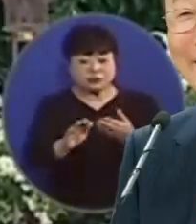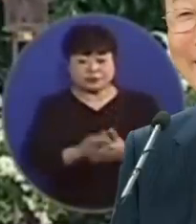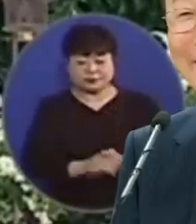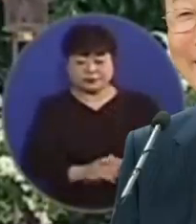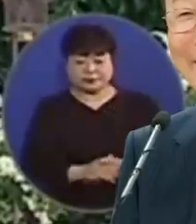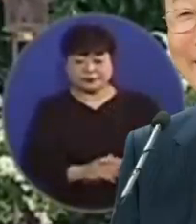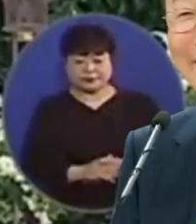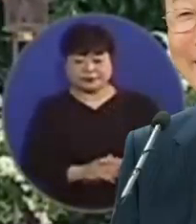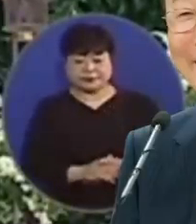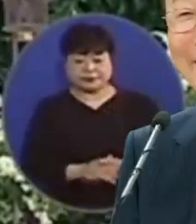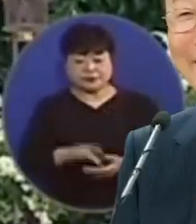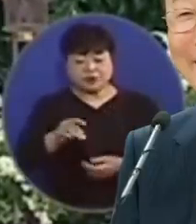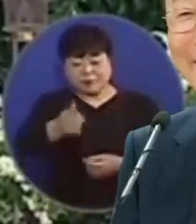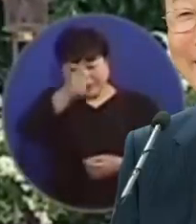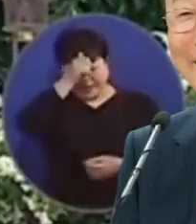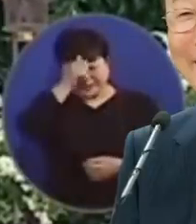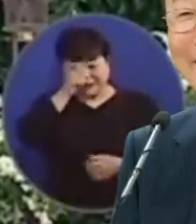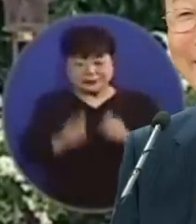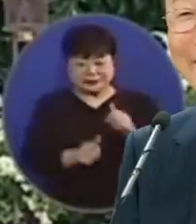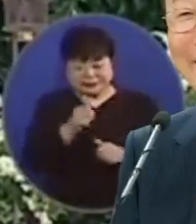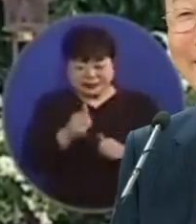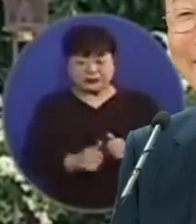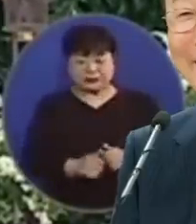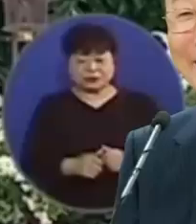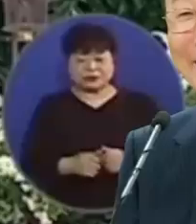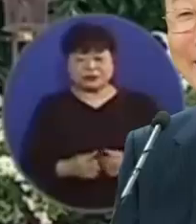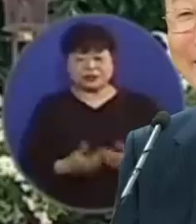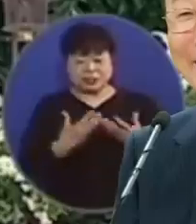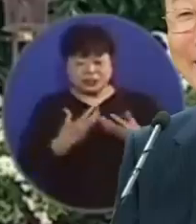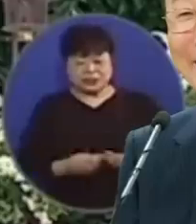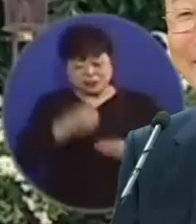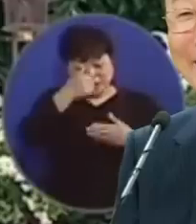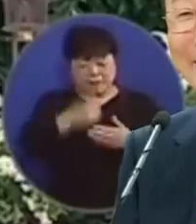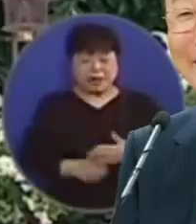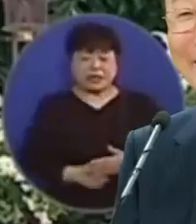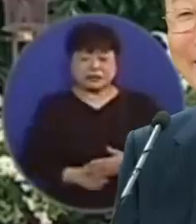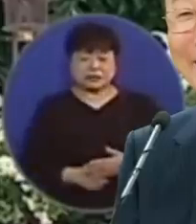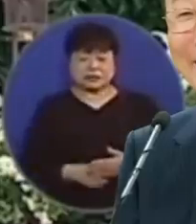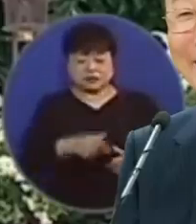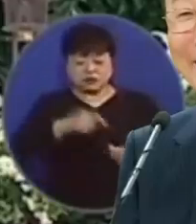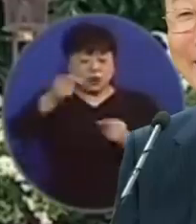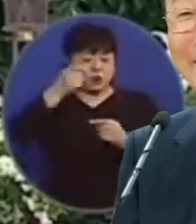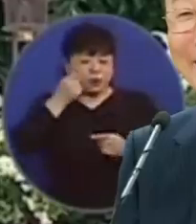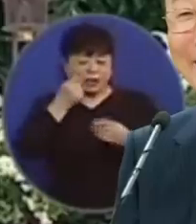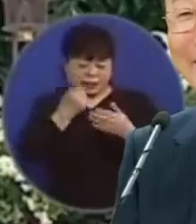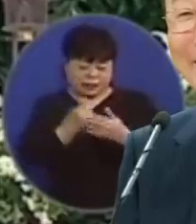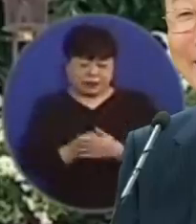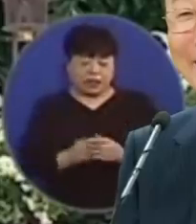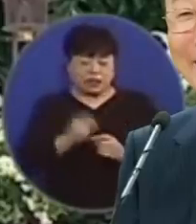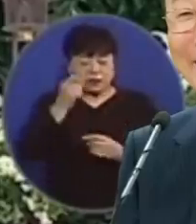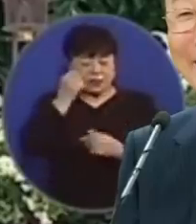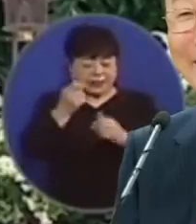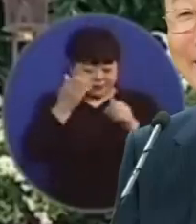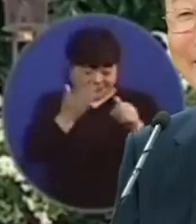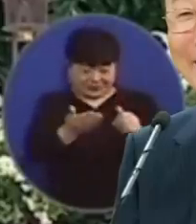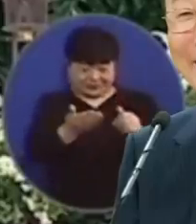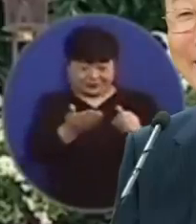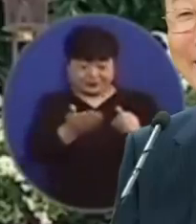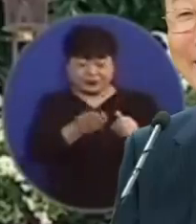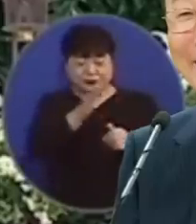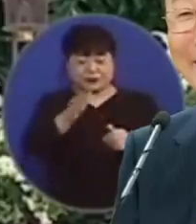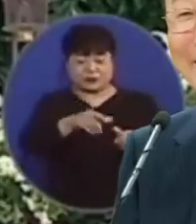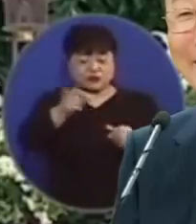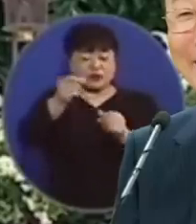같은 처음 아담의 자손들이 절망에 빠져서 헤어나갈 길이 없기 때문에 영원하신 하나님이